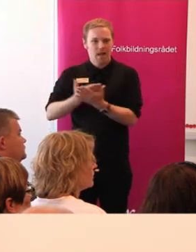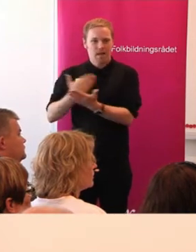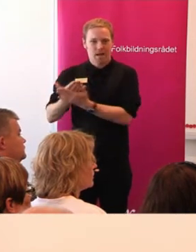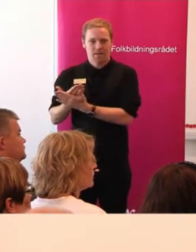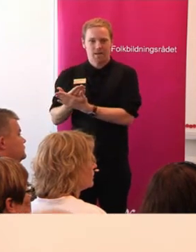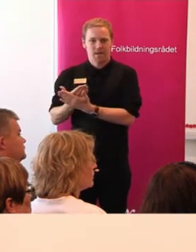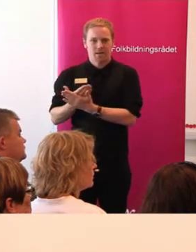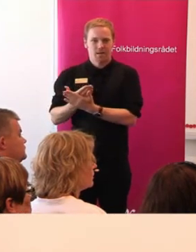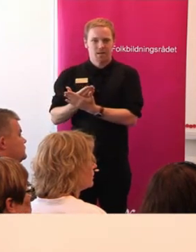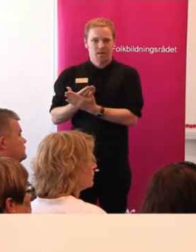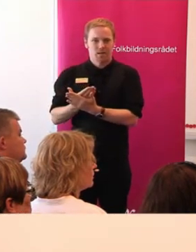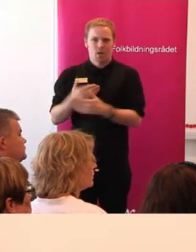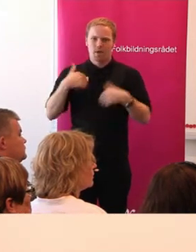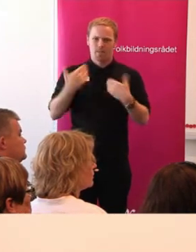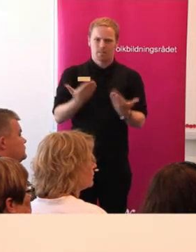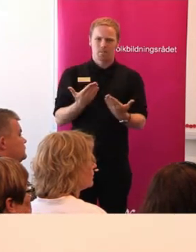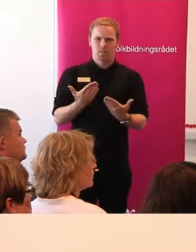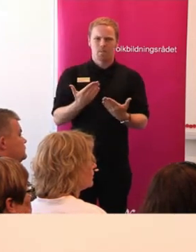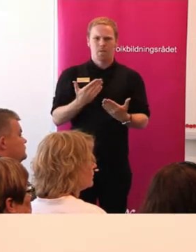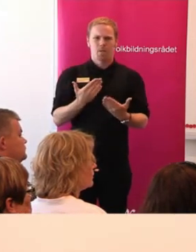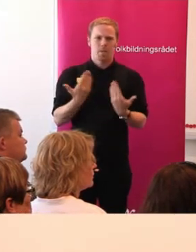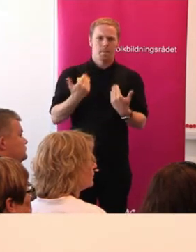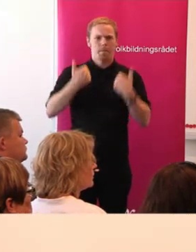till sina kunskaper.